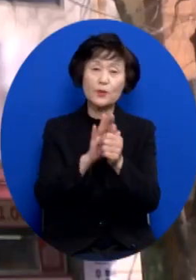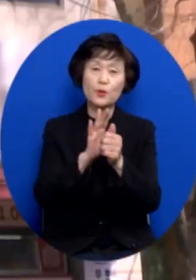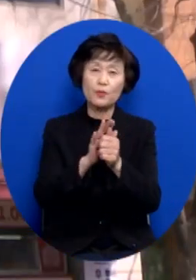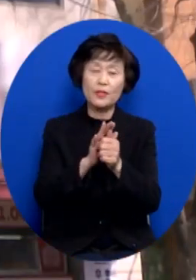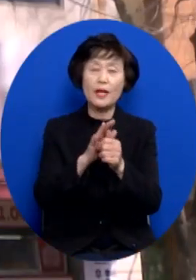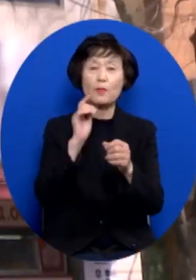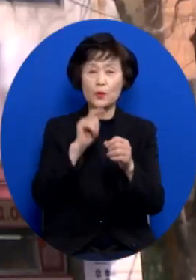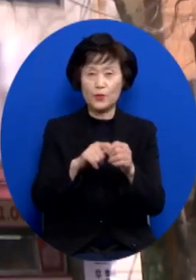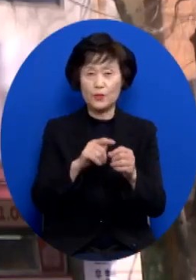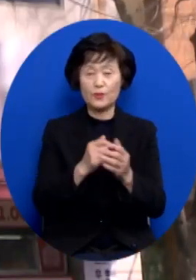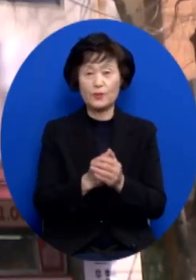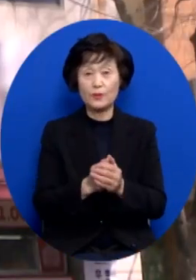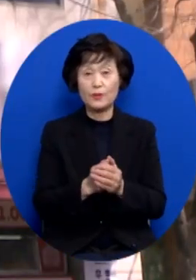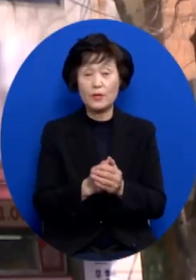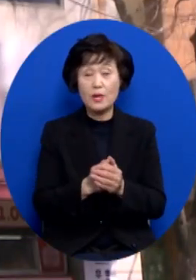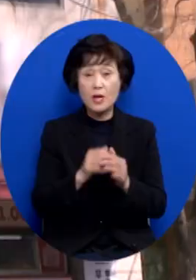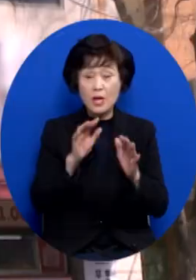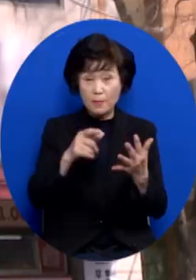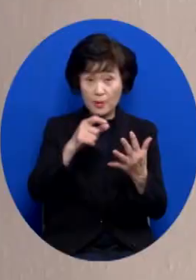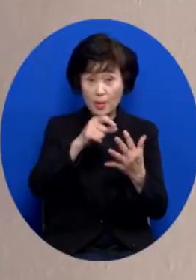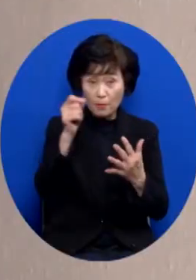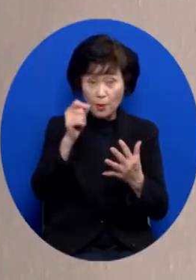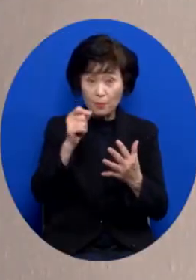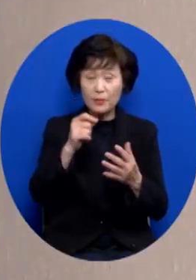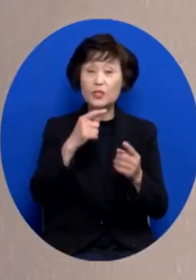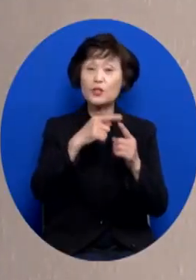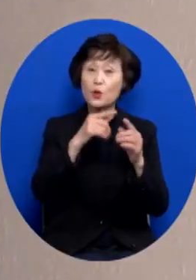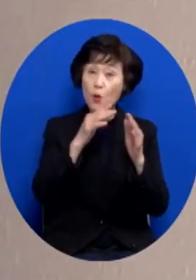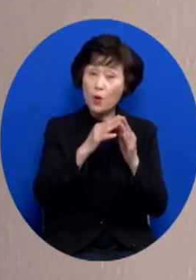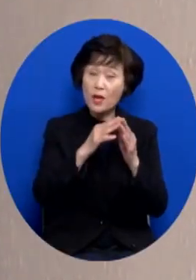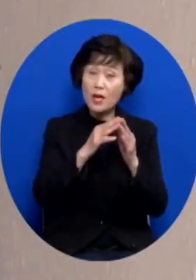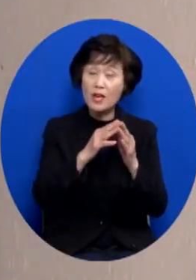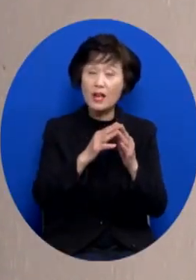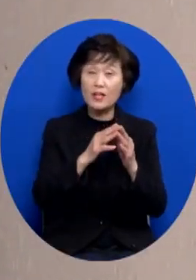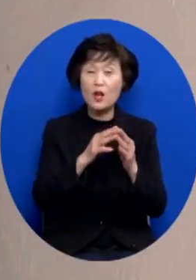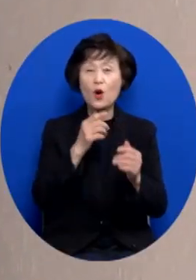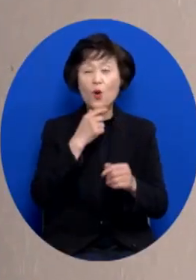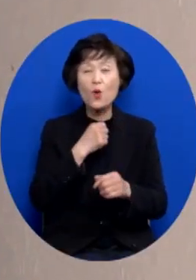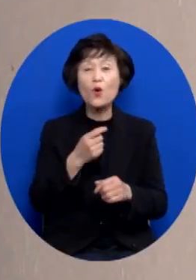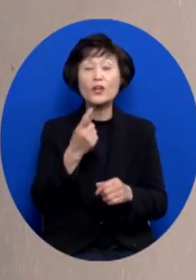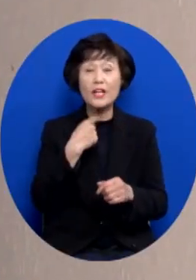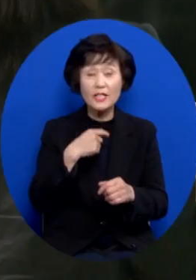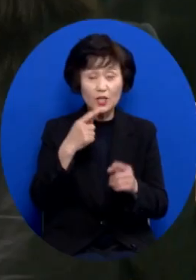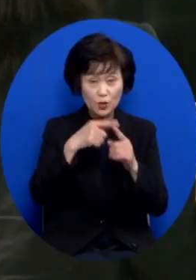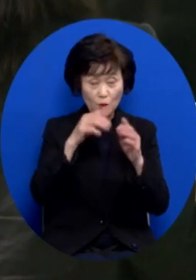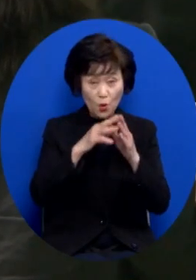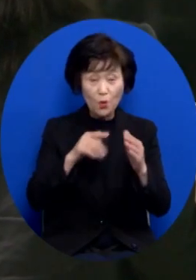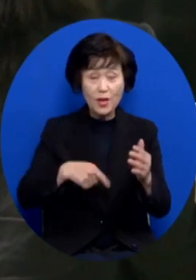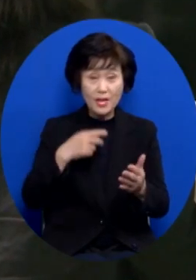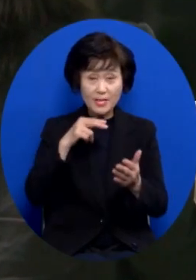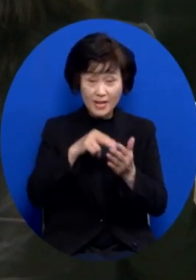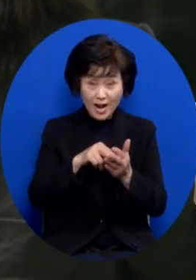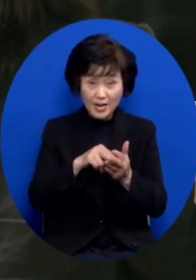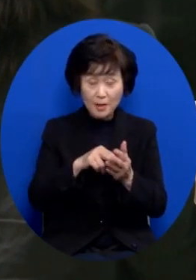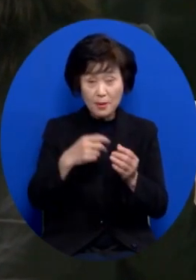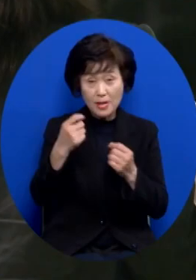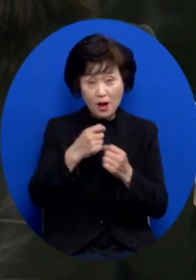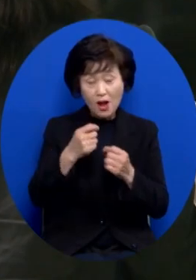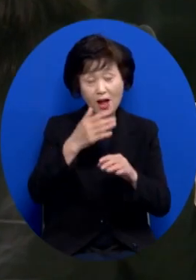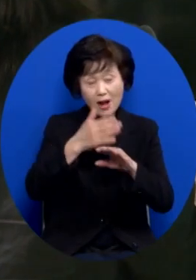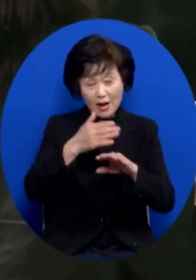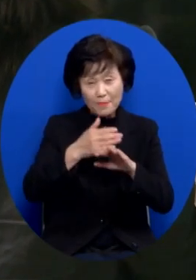거죠 이번에 대상으로 선정된 한 교회는 요원했던 교회 자립의 길이 현실로 다가왔다며